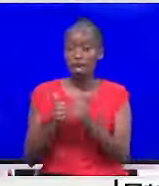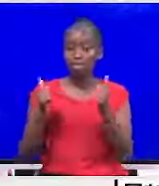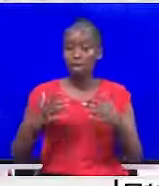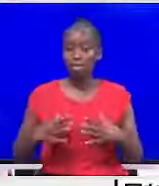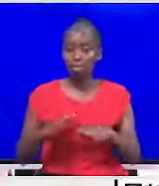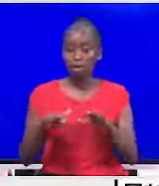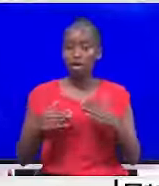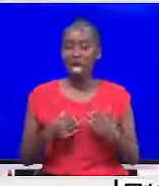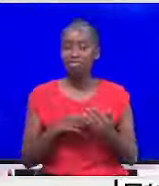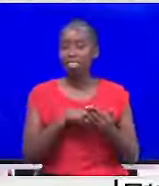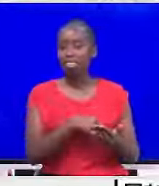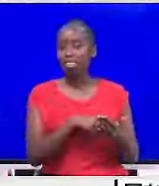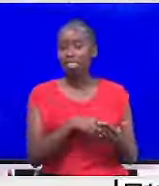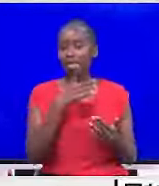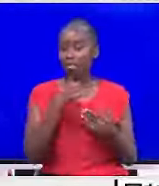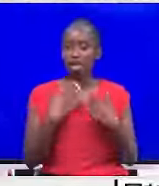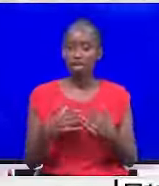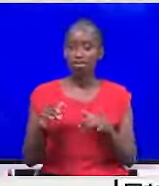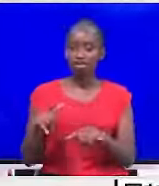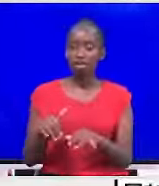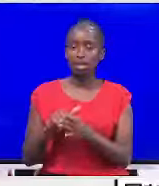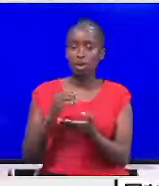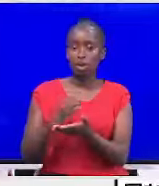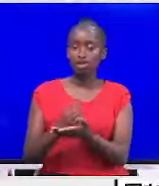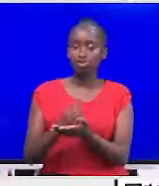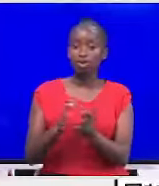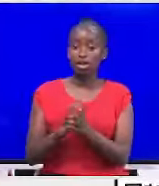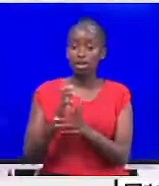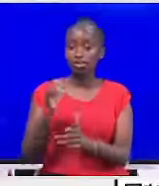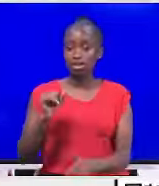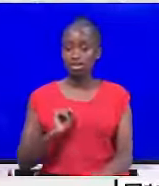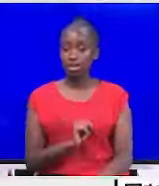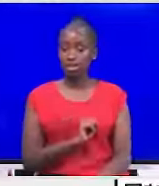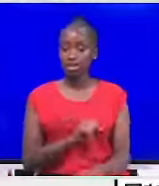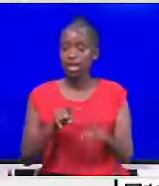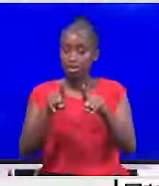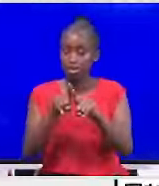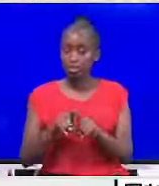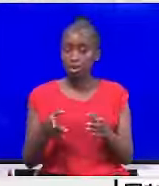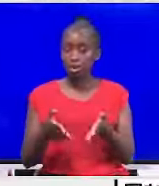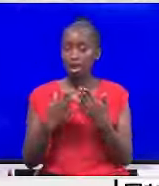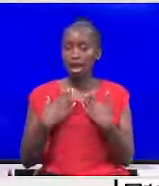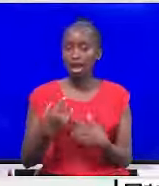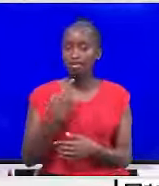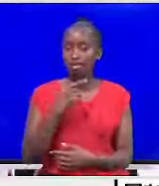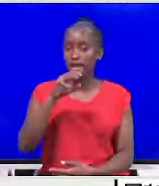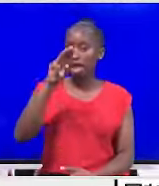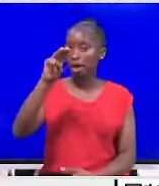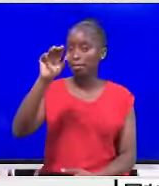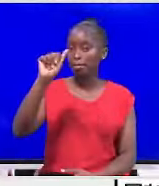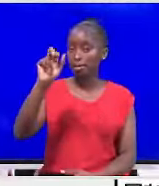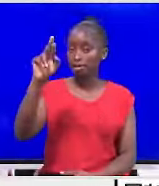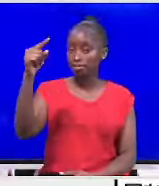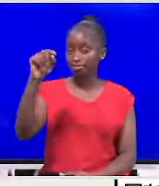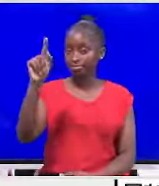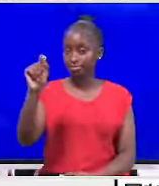wakishtumu gavana kwa kuwa afisini kinyume na uamuzi wa bunge la seneti. Vilevile wamemshtumu mdhibiti wa bajeti Margaret Nyakango kwa kutoridhia